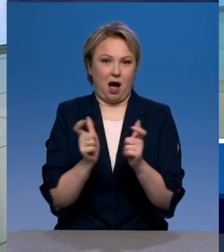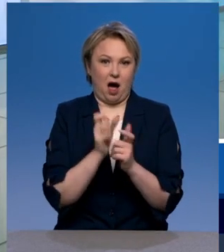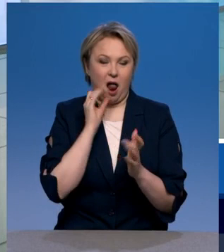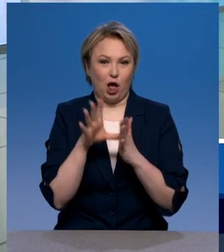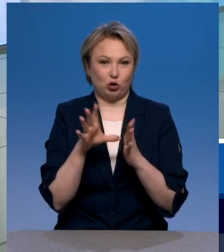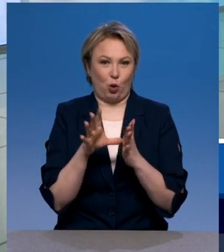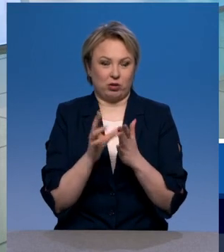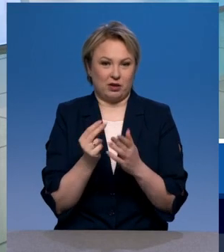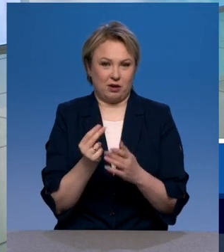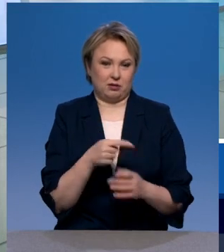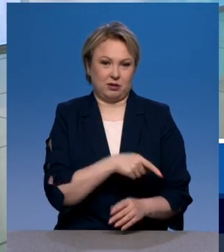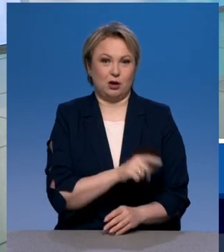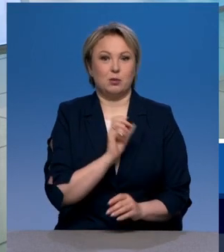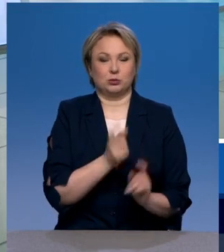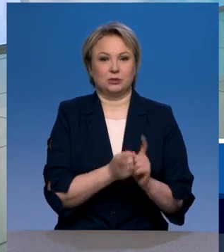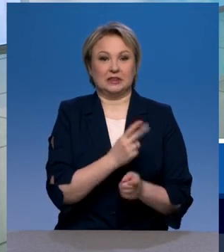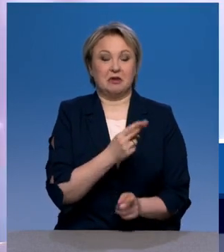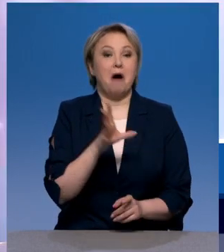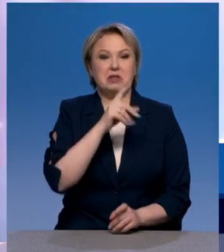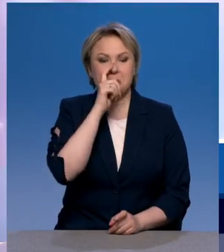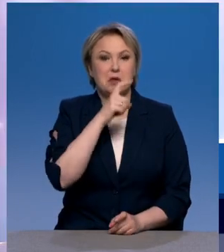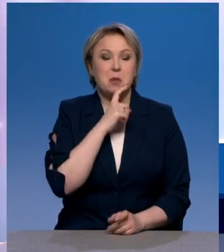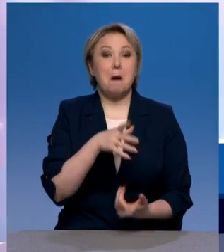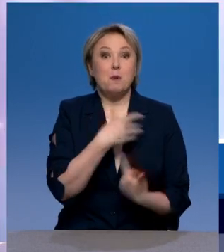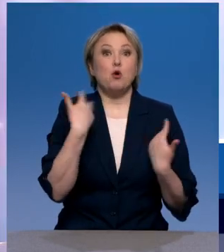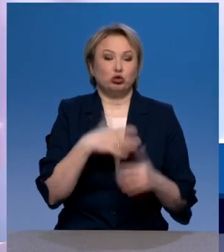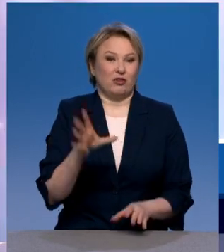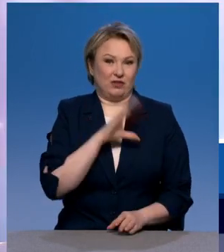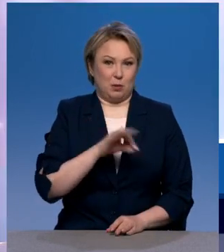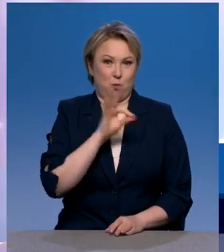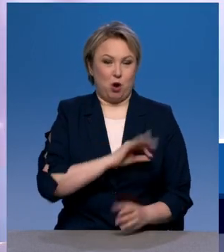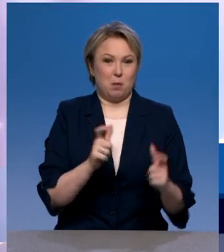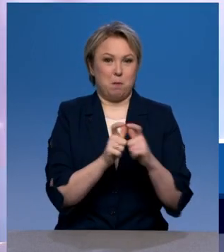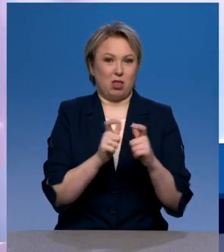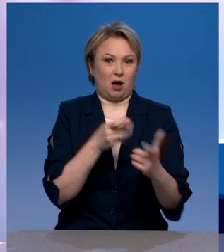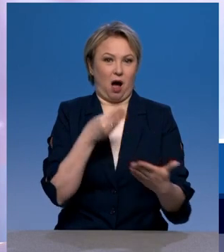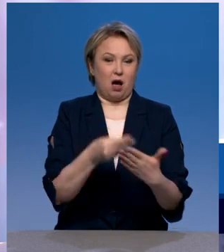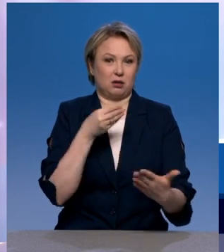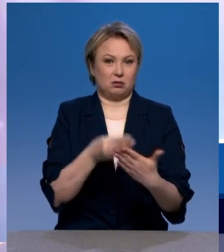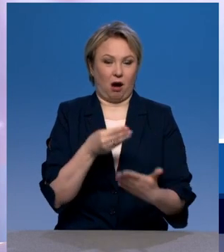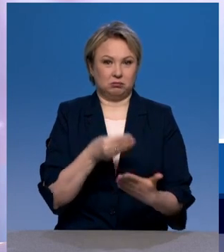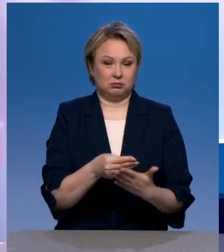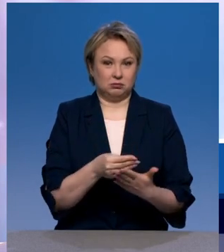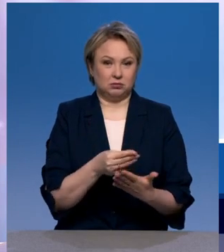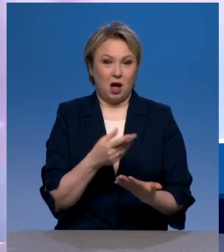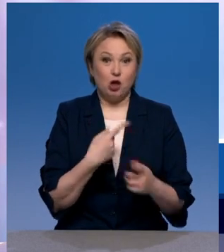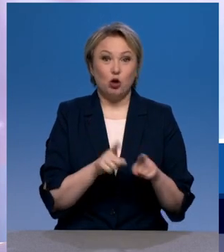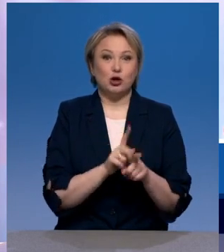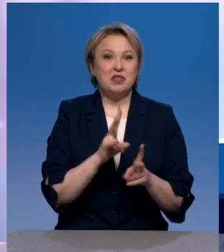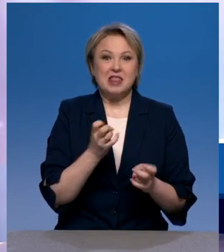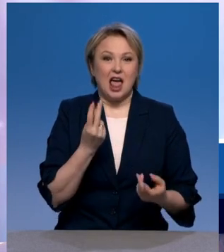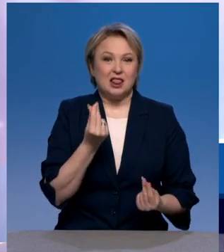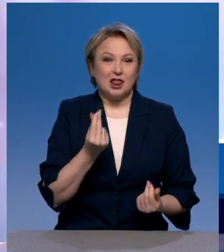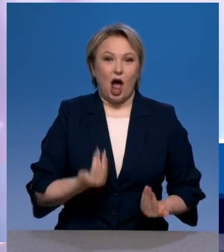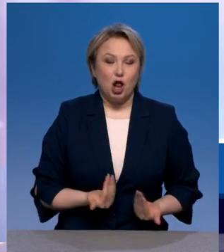что не все зрители, честно говоря, понимают разницу условно. Мы все уже давно пользуемся банковскими картами. Это вроде как не наличка, тоже какой-то там